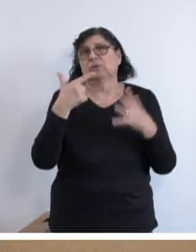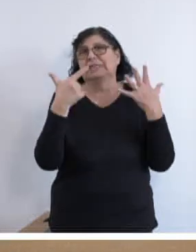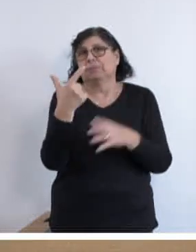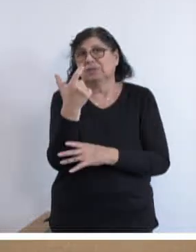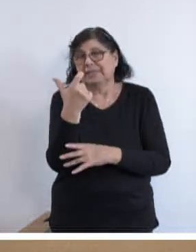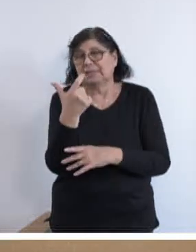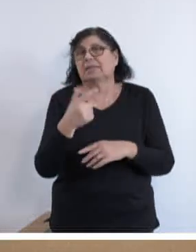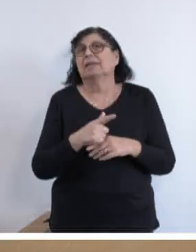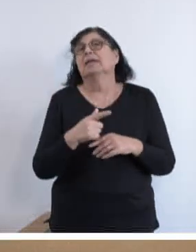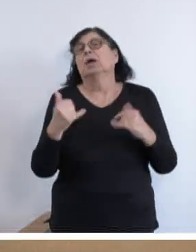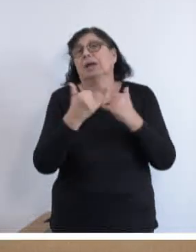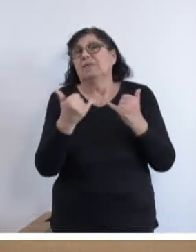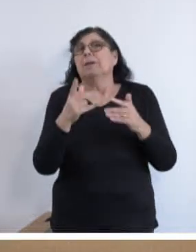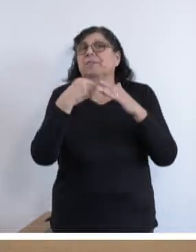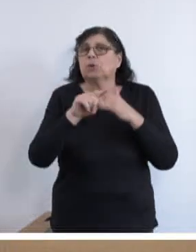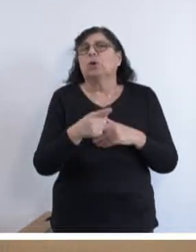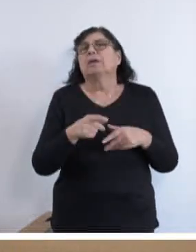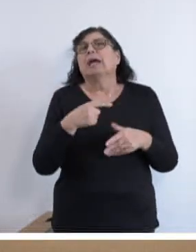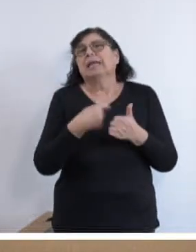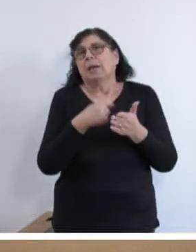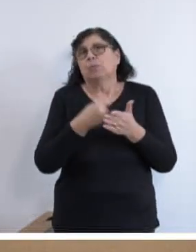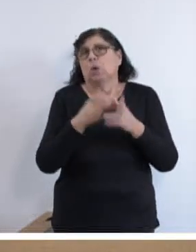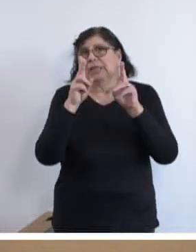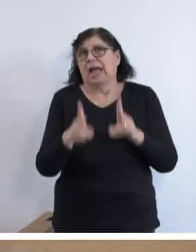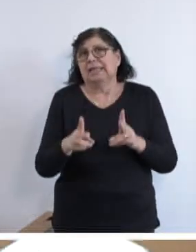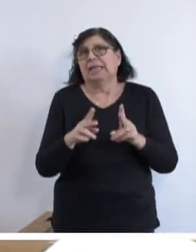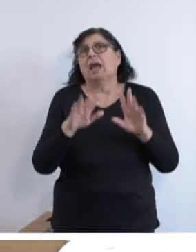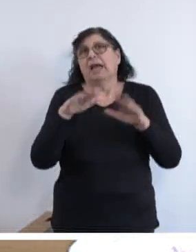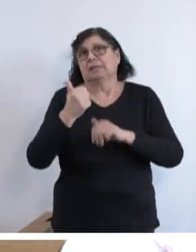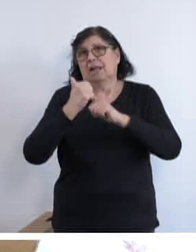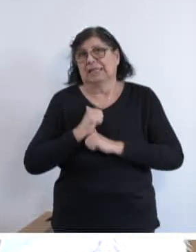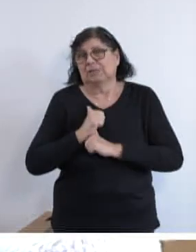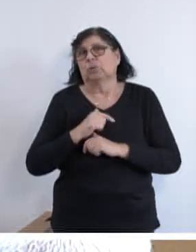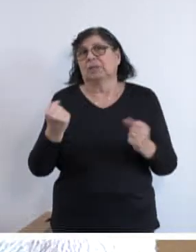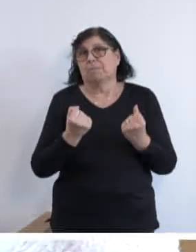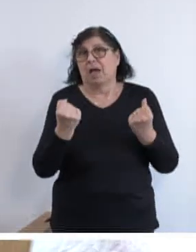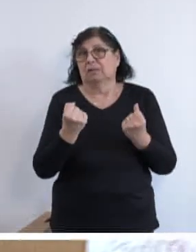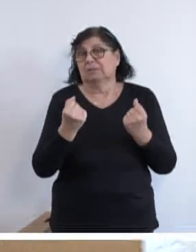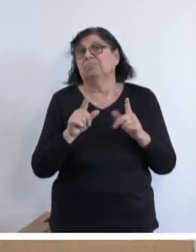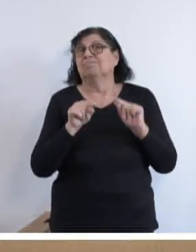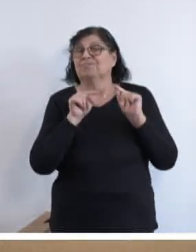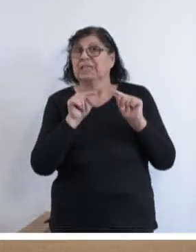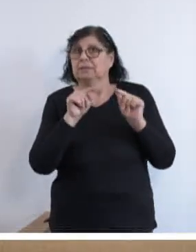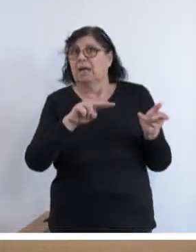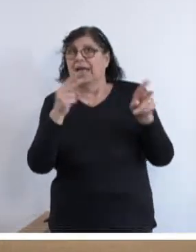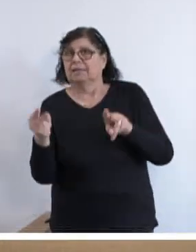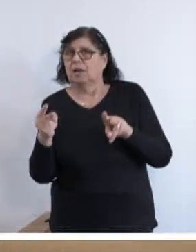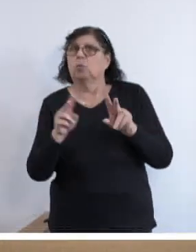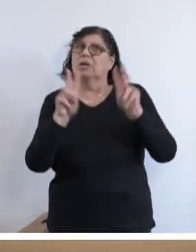2027 sowie durch gebührenrechtliche Entlastungen auch Rechnung getragen. Ausgehend von einer Änderung